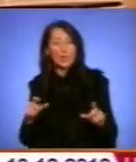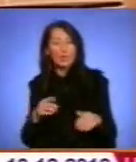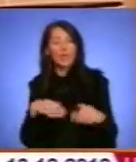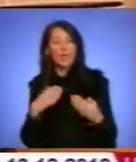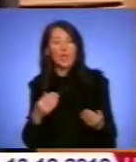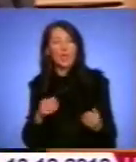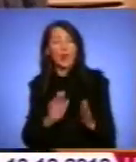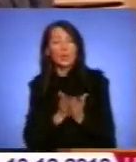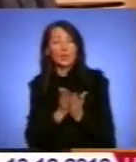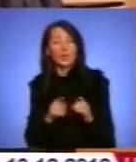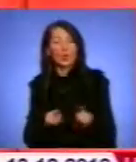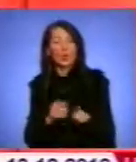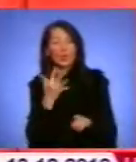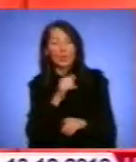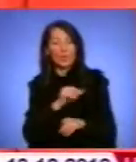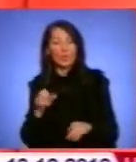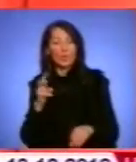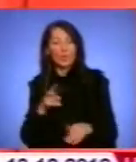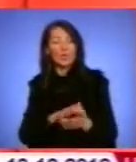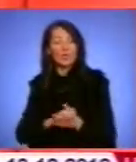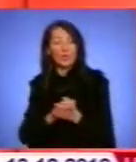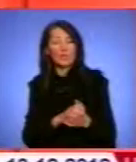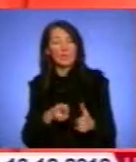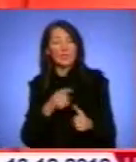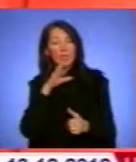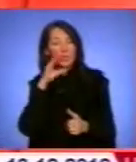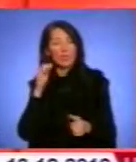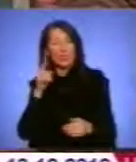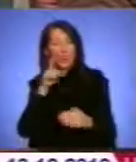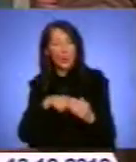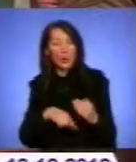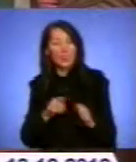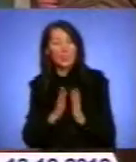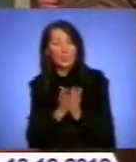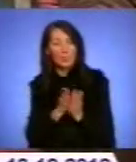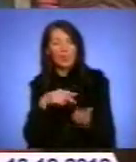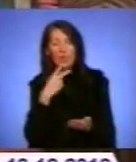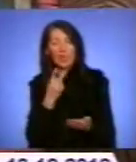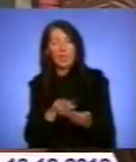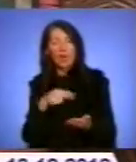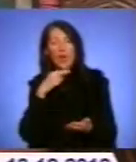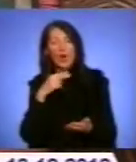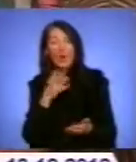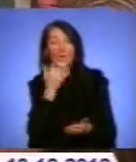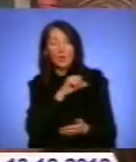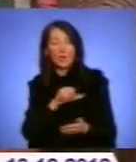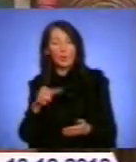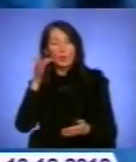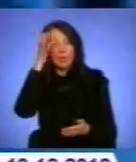за кордоном. Члени товариства імені Шевченка переконані, збірник приверне увагу закордонних учених.